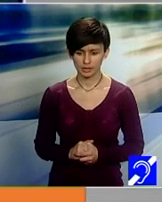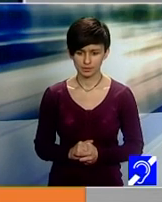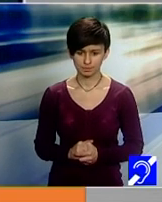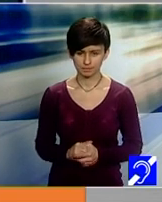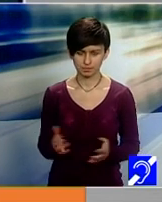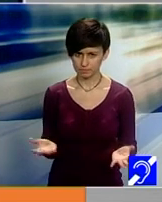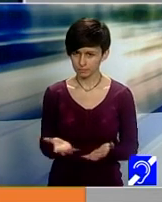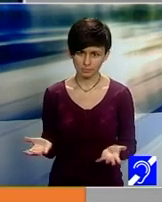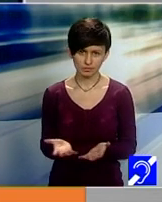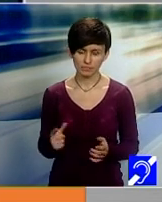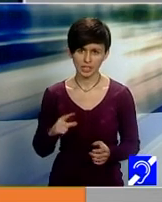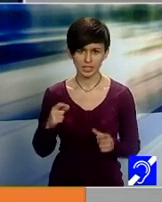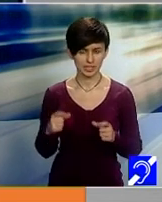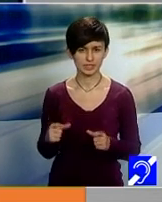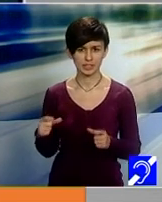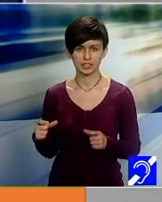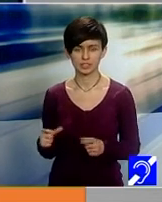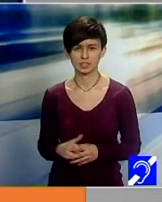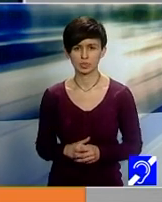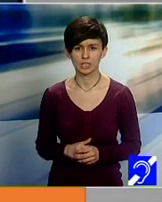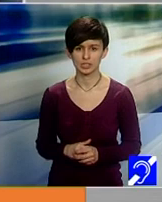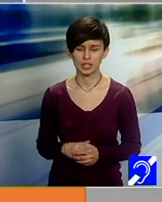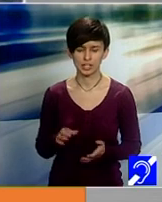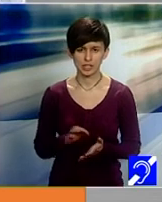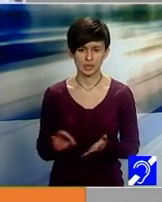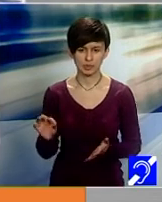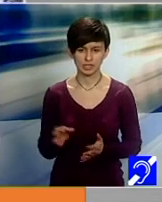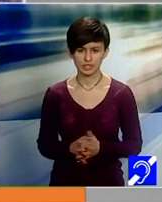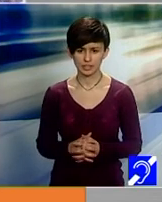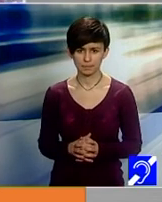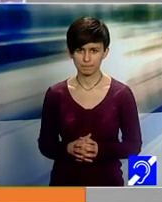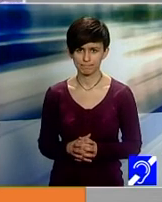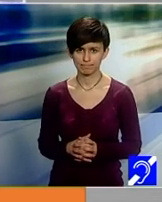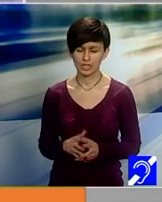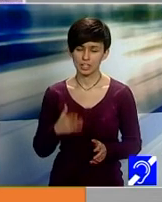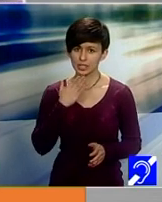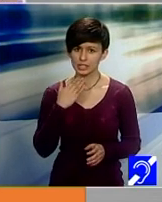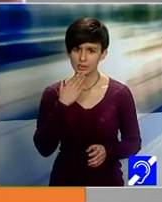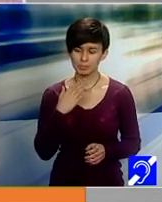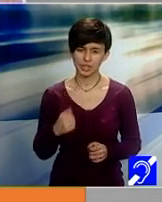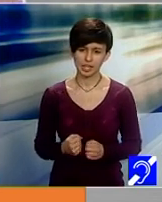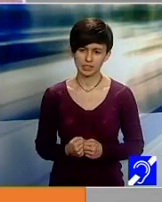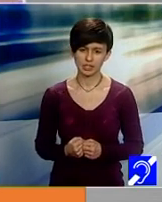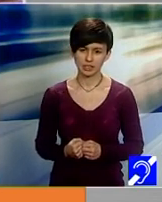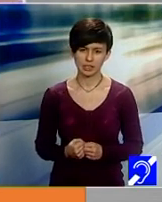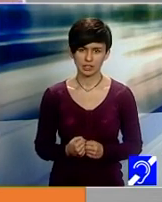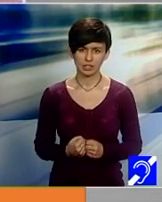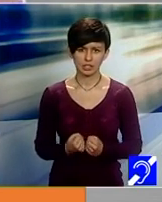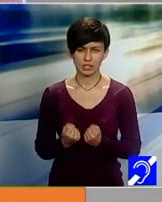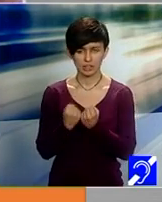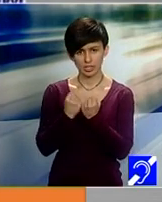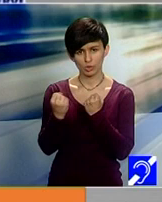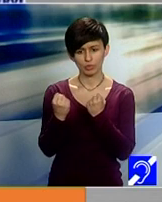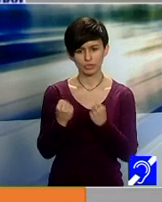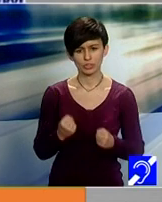Care este situația în prezent, domnule Gănescu? Din nefericire ne confruntăm cu o criză din ce în ce mai acută, cel